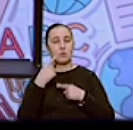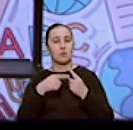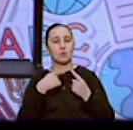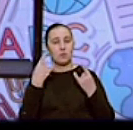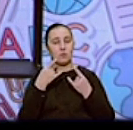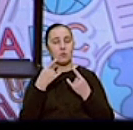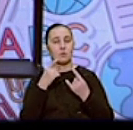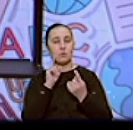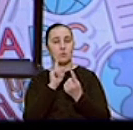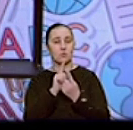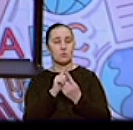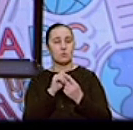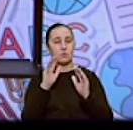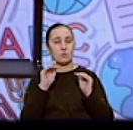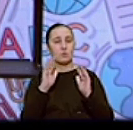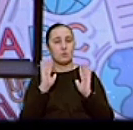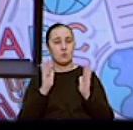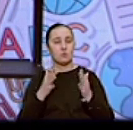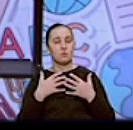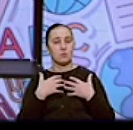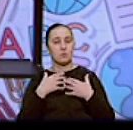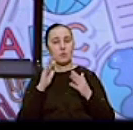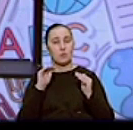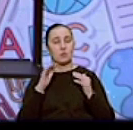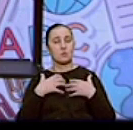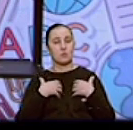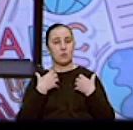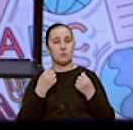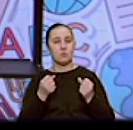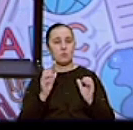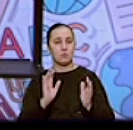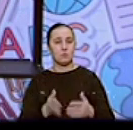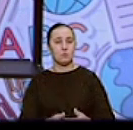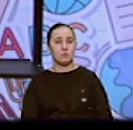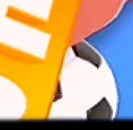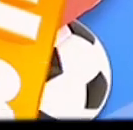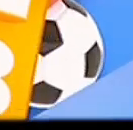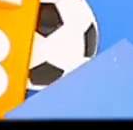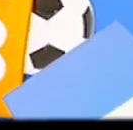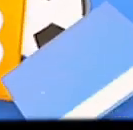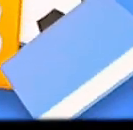efir orqali ko'rishguncha xayrlashamiz. Xayr, salomat bo'ling.